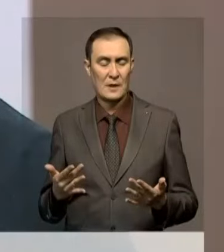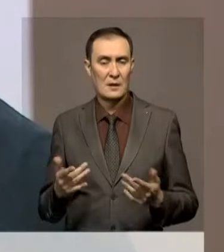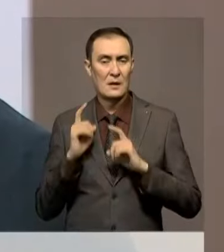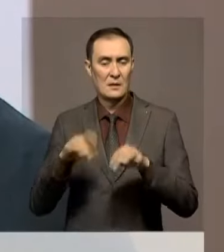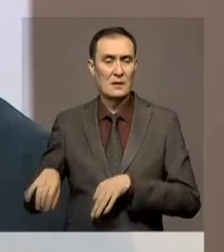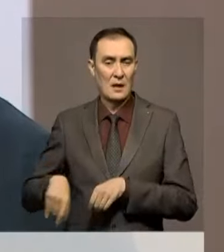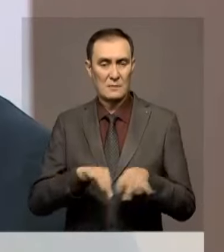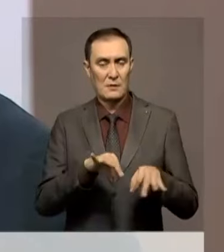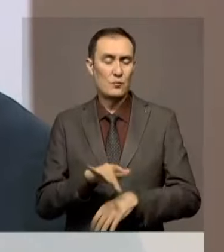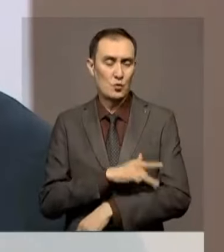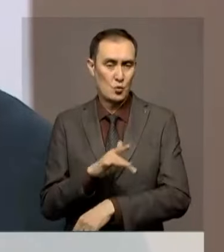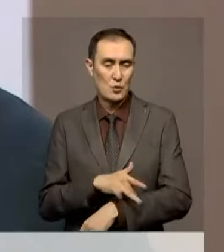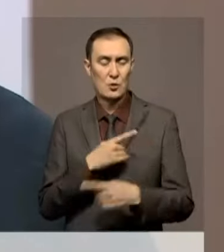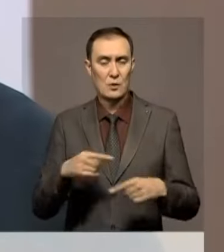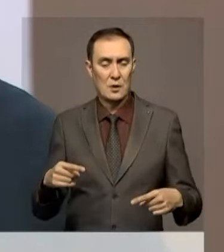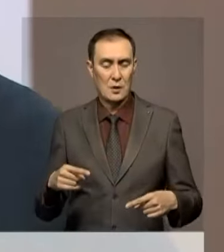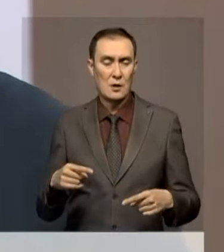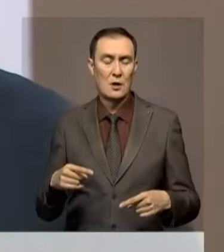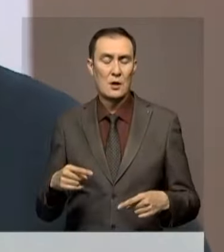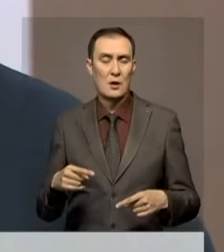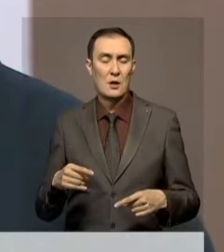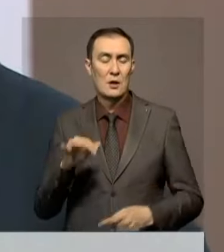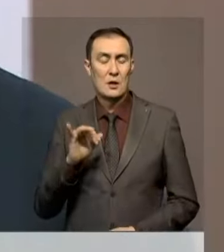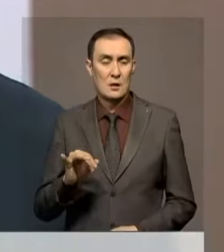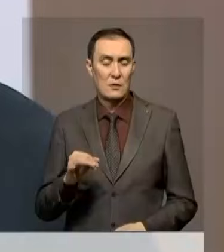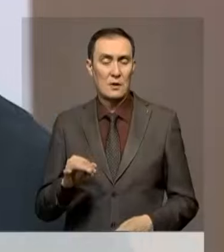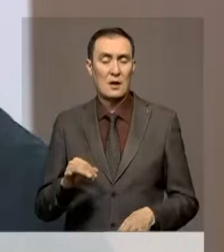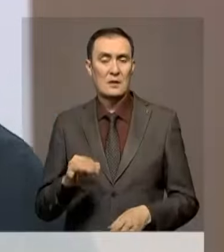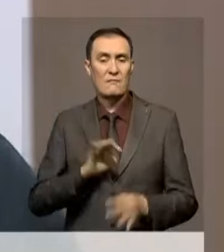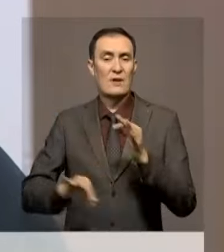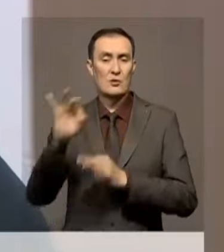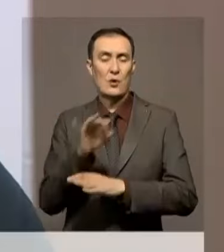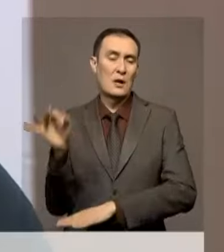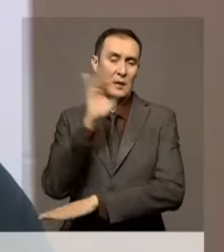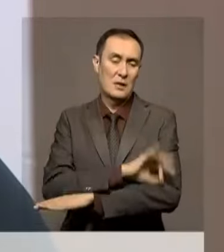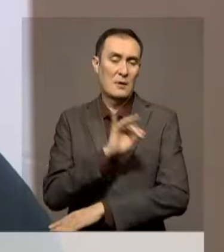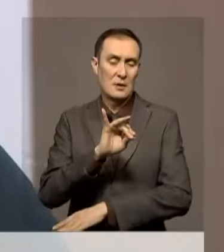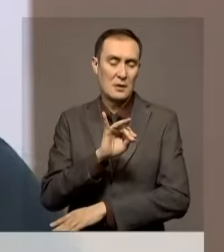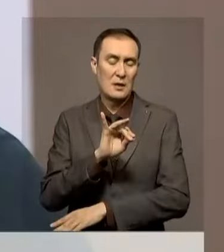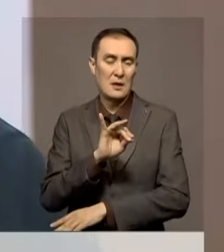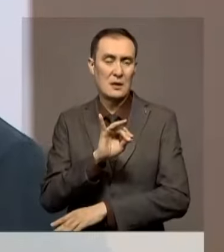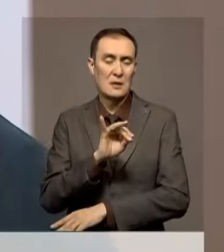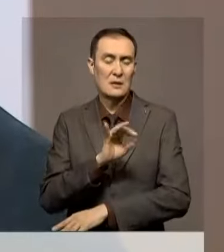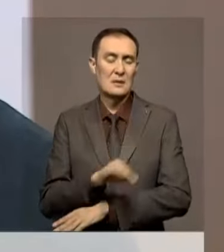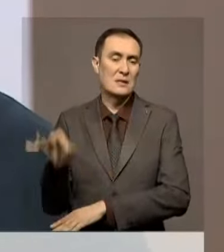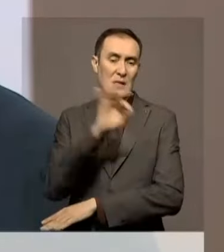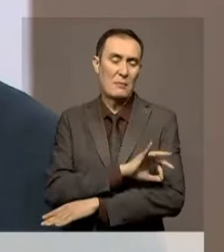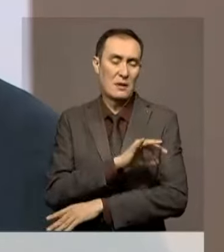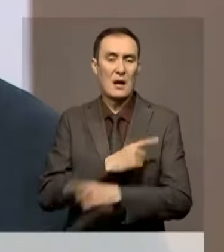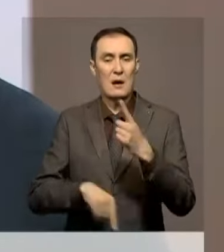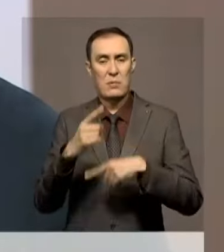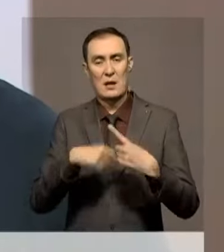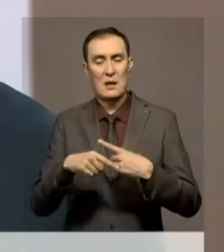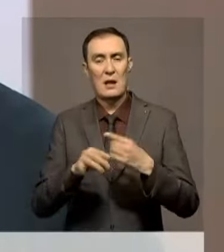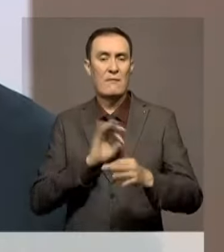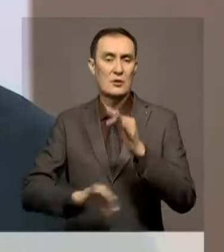транспорта, товаров и услуг относительно безопасно, как с востока на запад, так и с запада на восток.